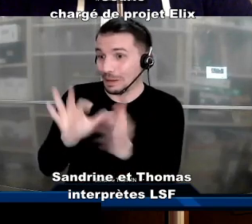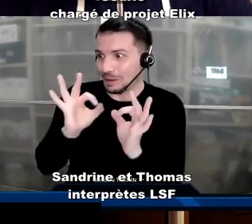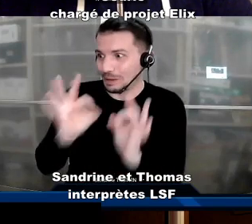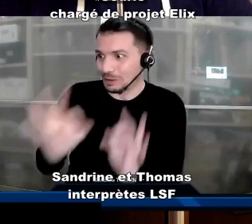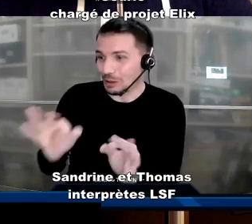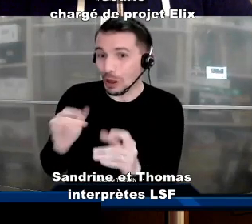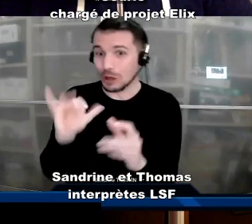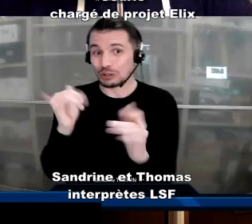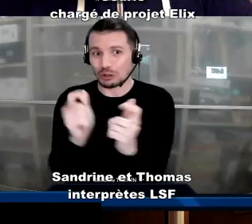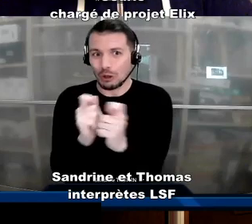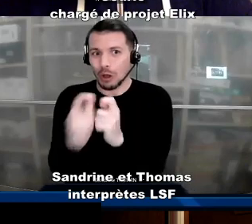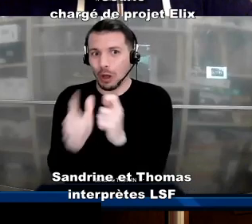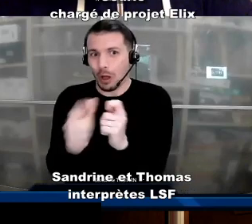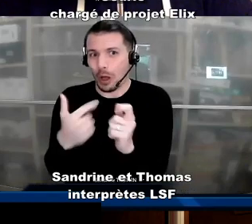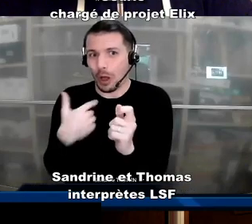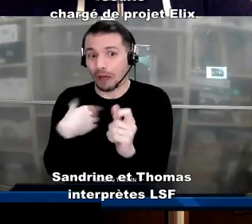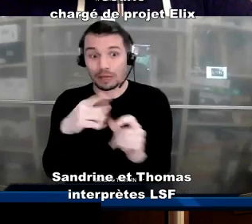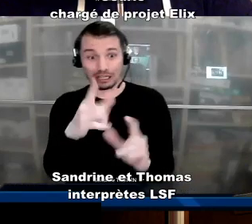société. Enfin, je tu l'as fait très bien.